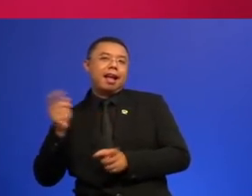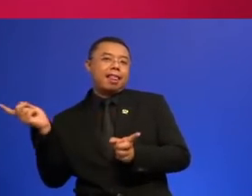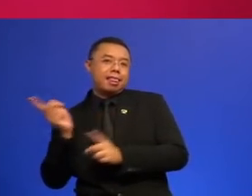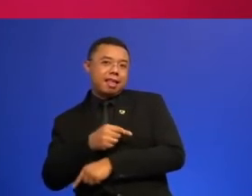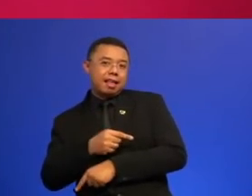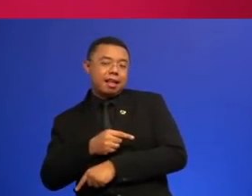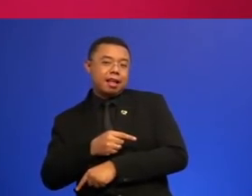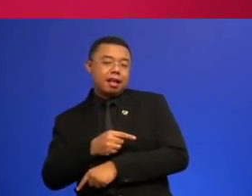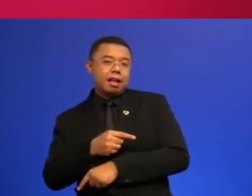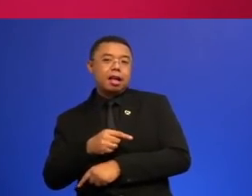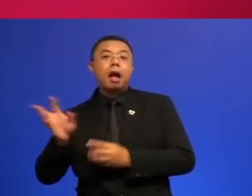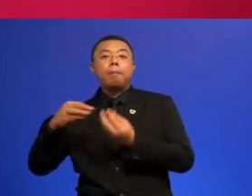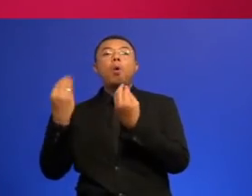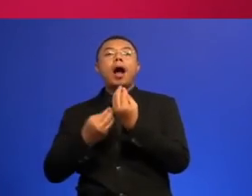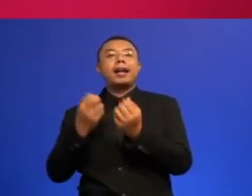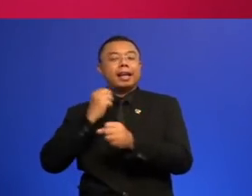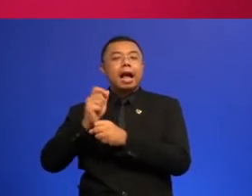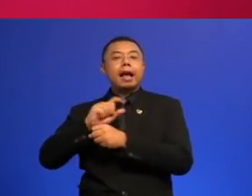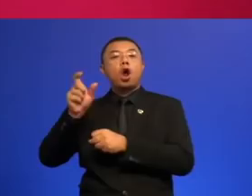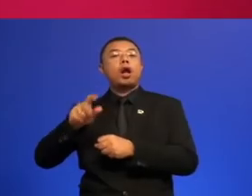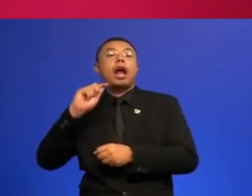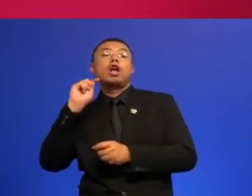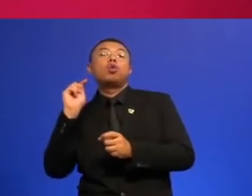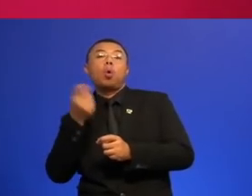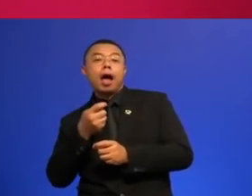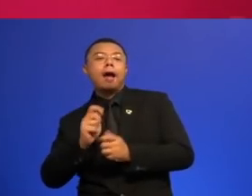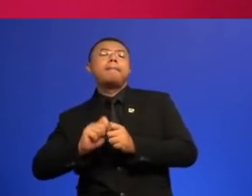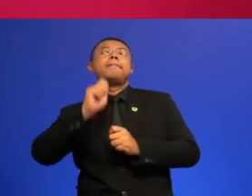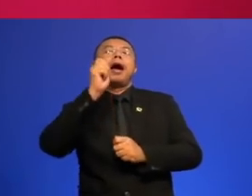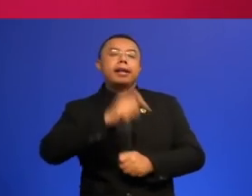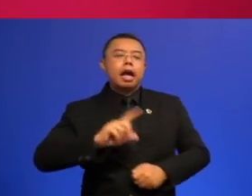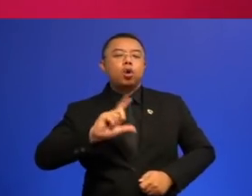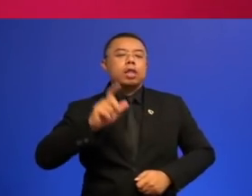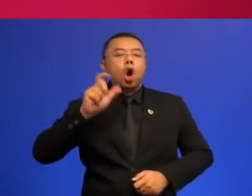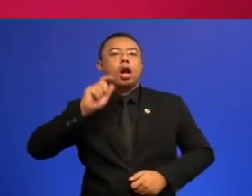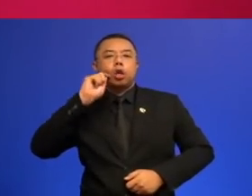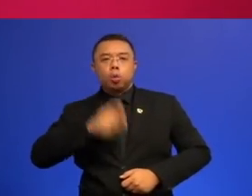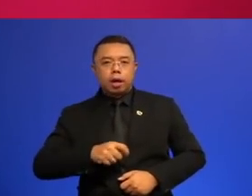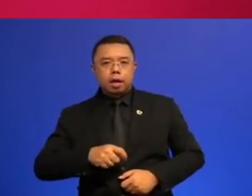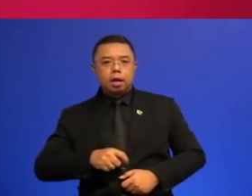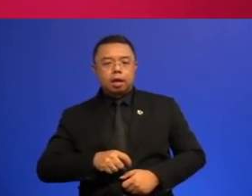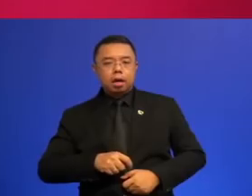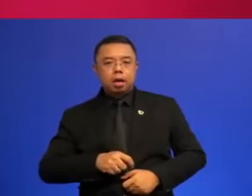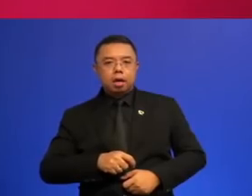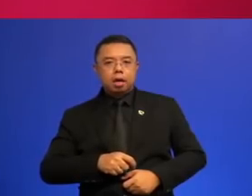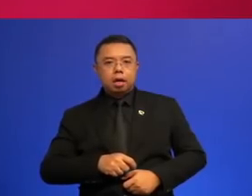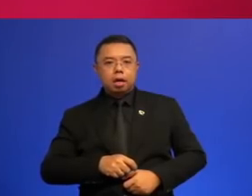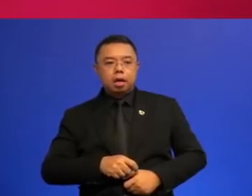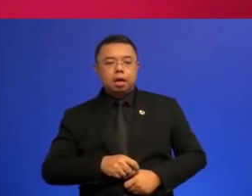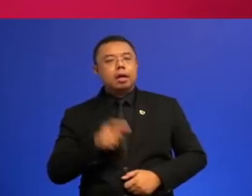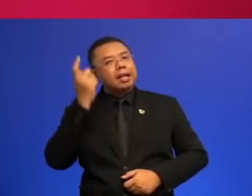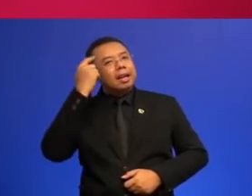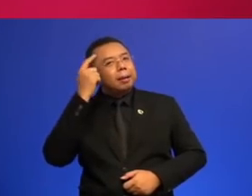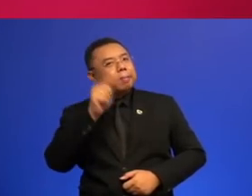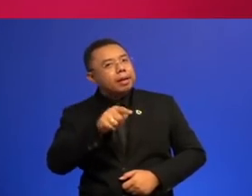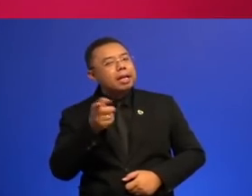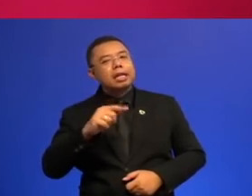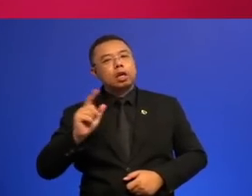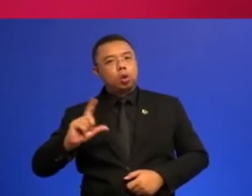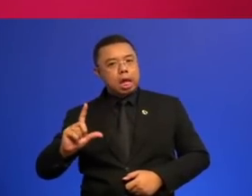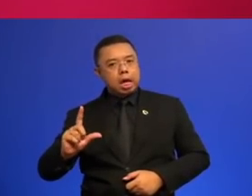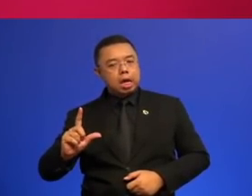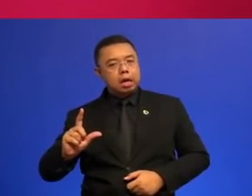Jadi dia mewakili kegagalan orang tua, membayar hutang orang tua. Yang dianggapnya sebagai